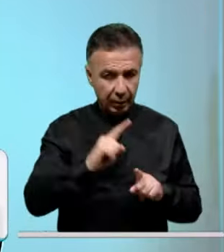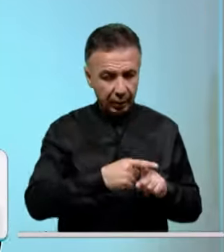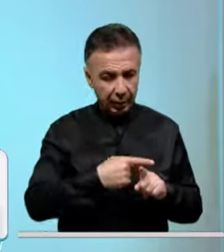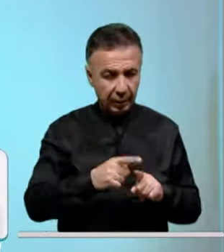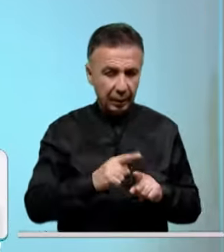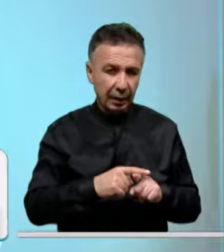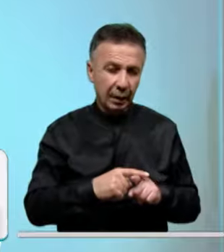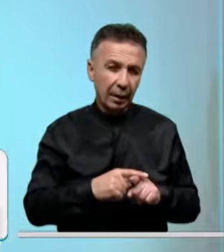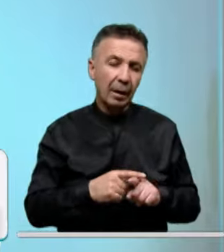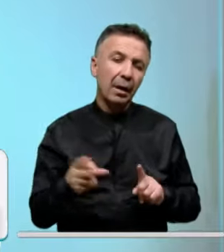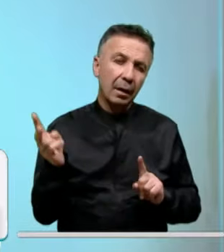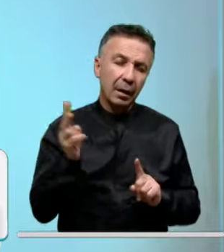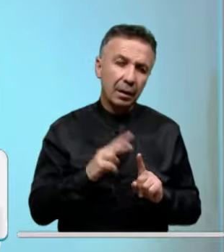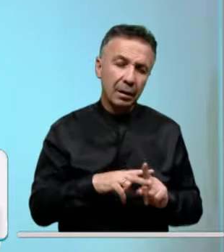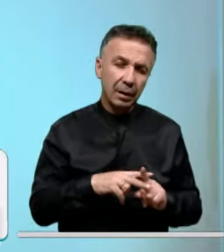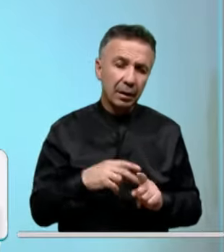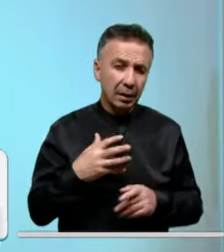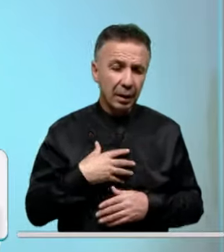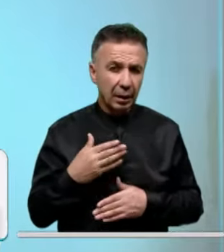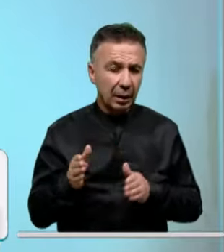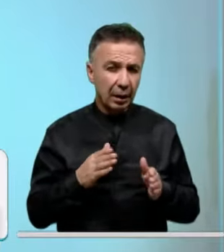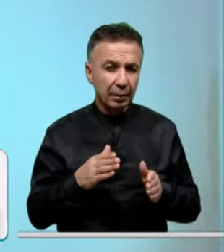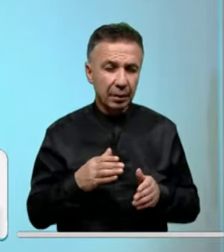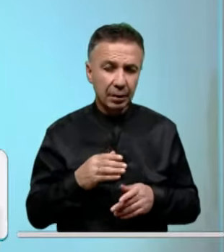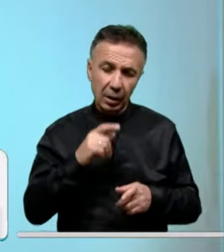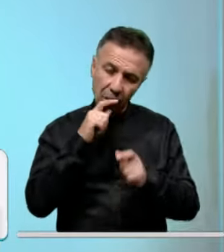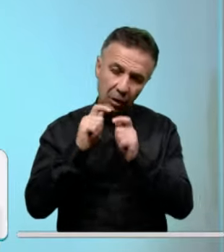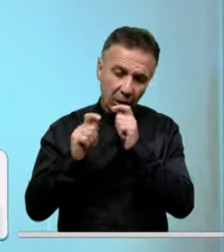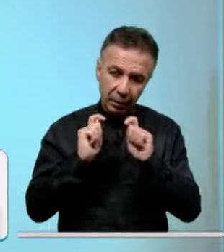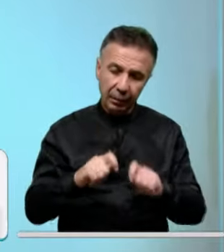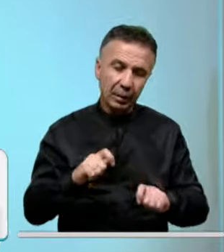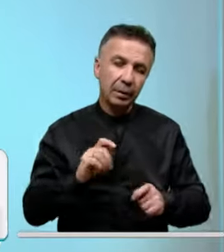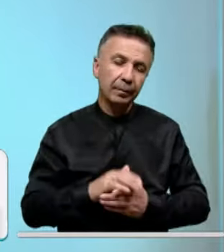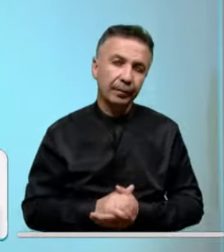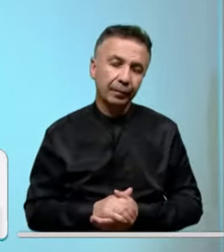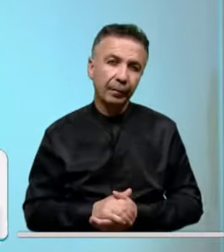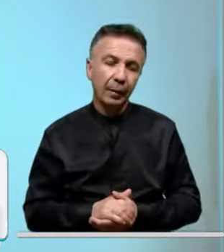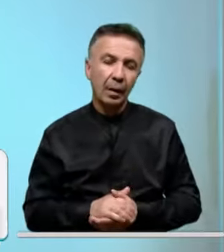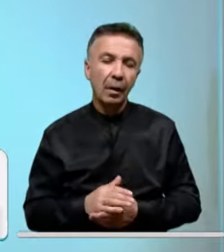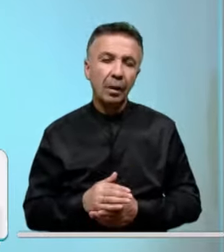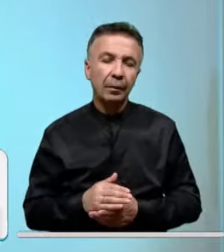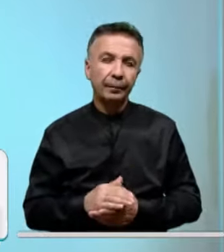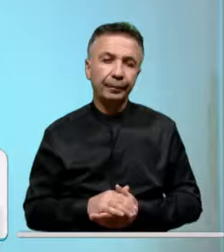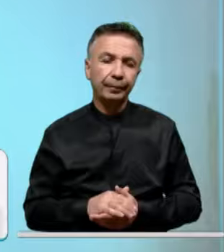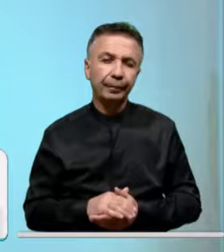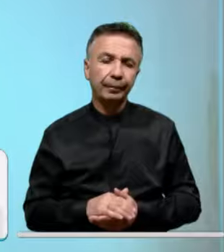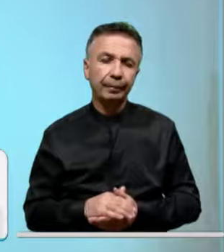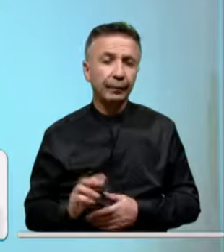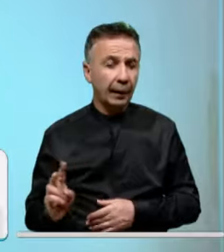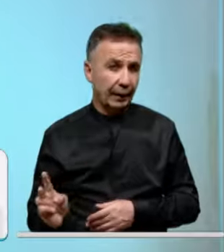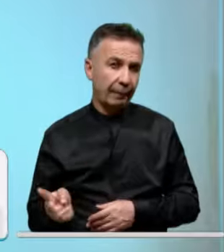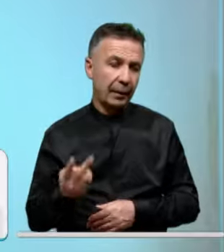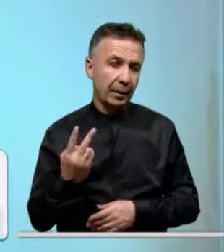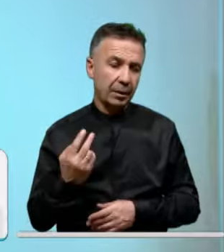Ortaklar da kendi aramızda anlaştık. Bir büyükbaş hayvanın hissedarı olarak büyükbaş hissesine girdik.